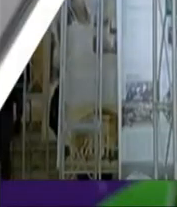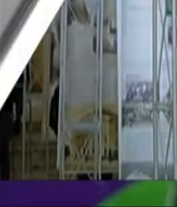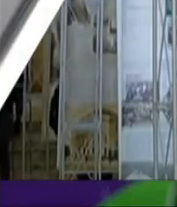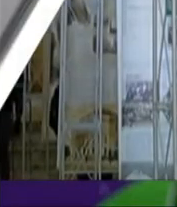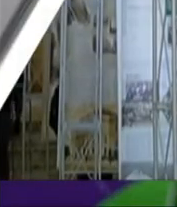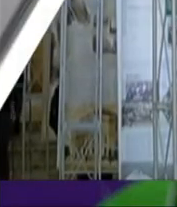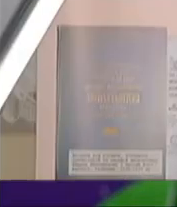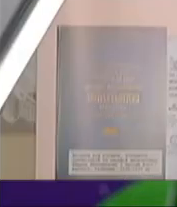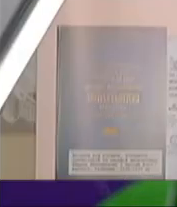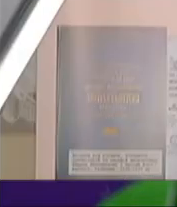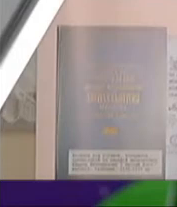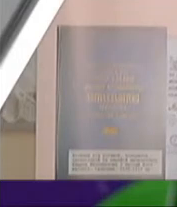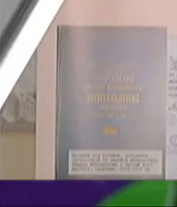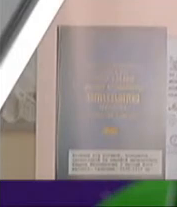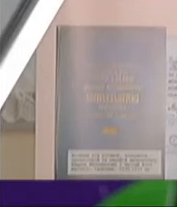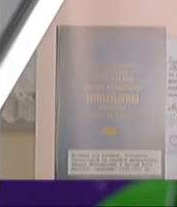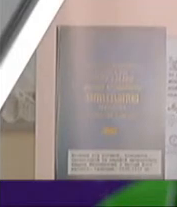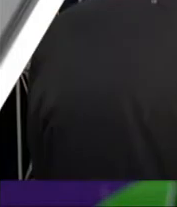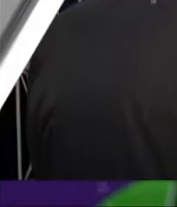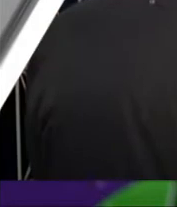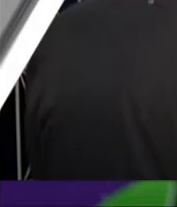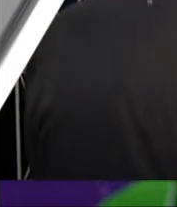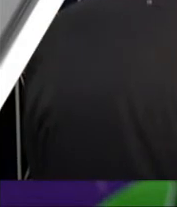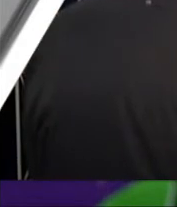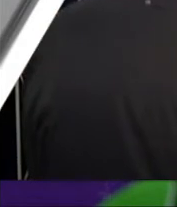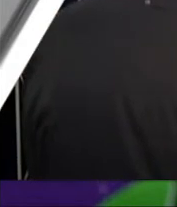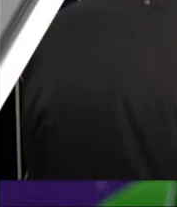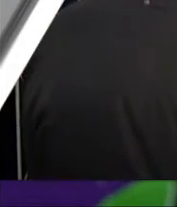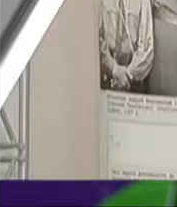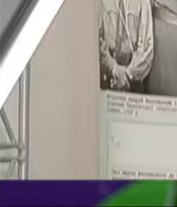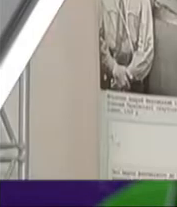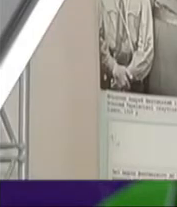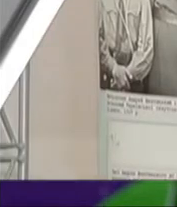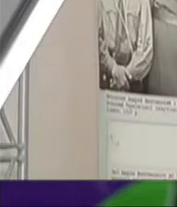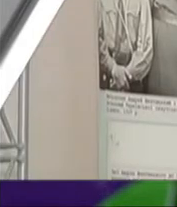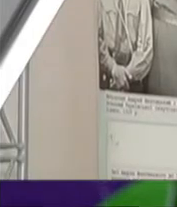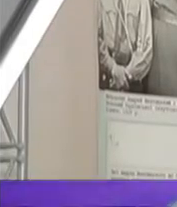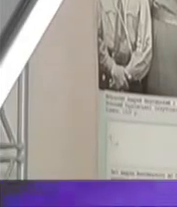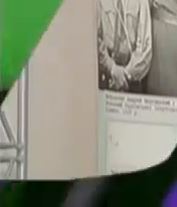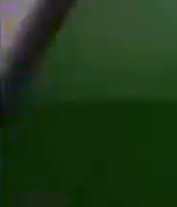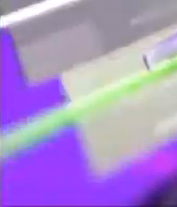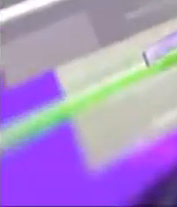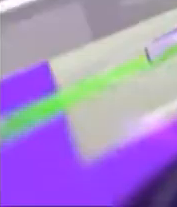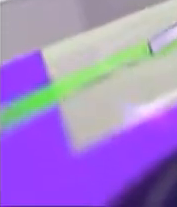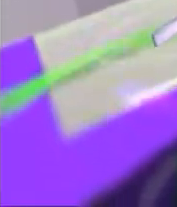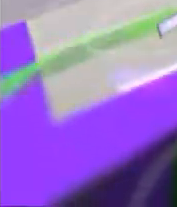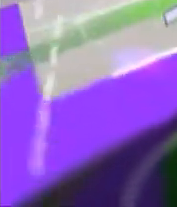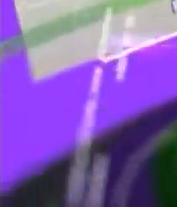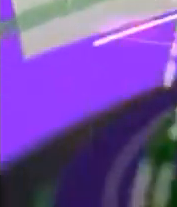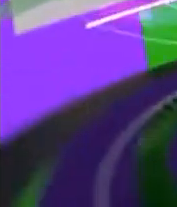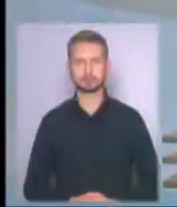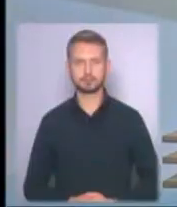Андрій Шептицький, великий і незнаний фотолітопис українського Мойсея представили у будинку вчителя.